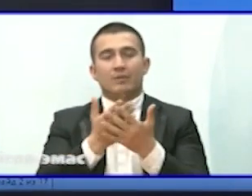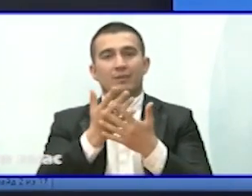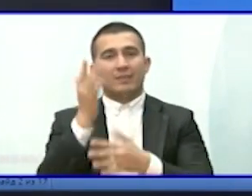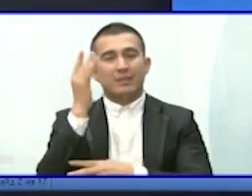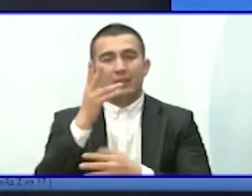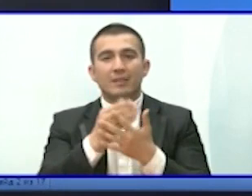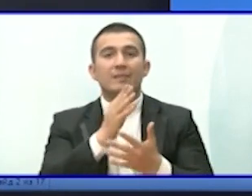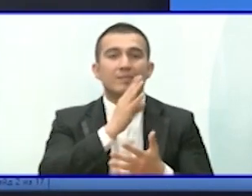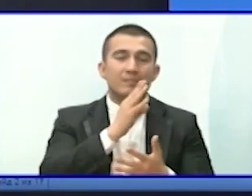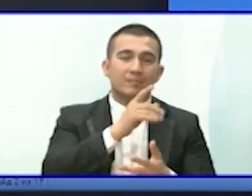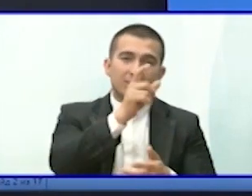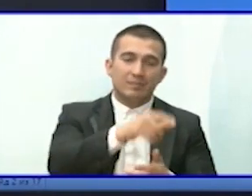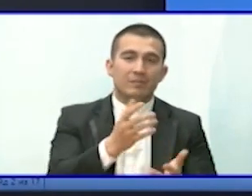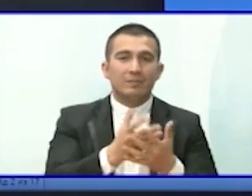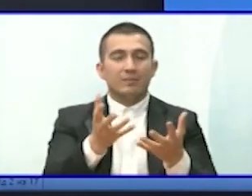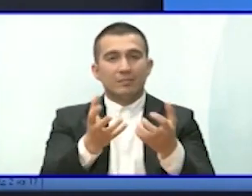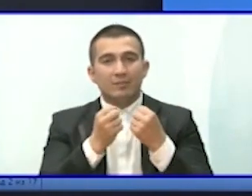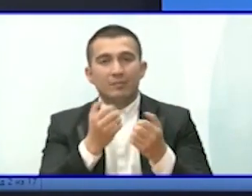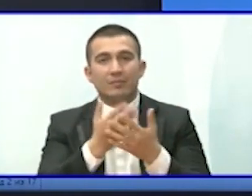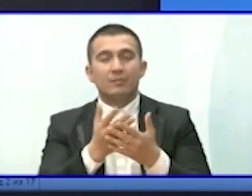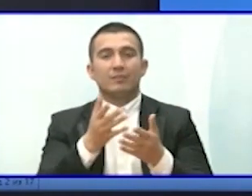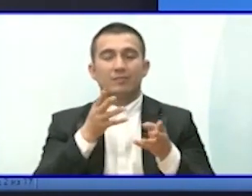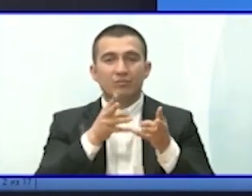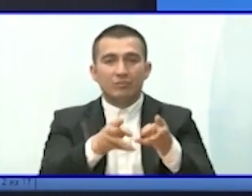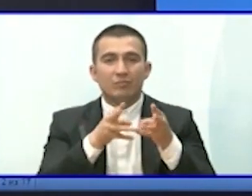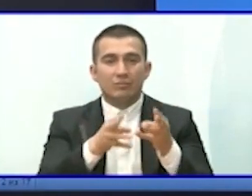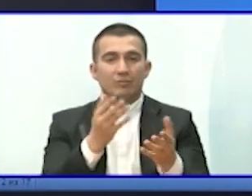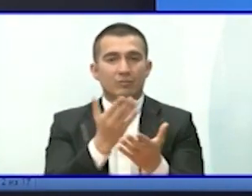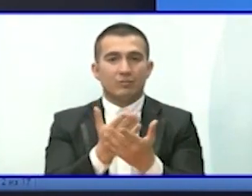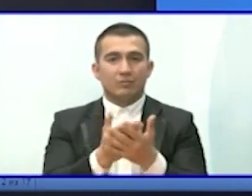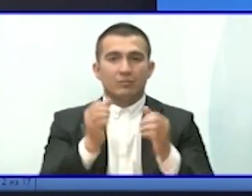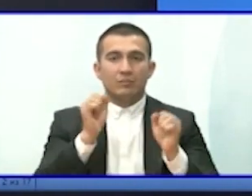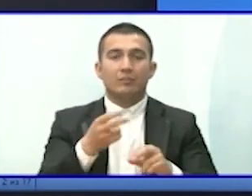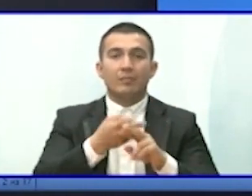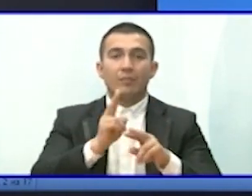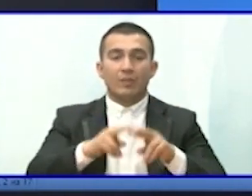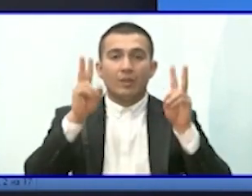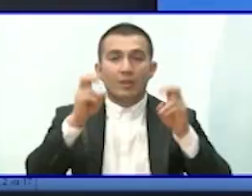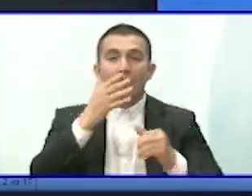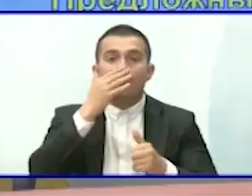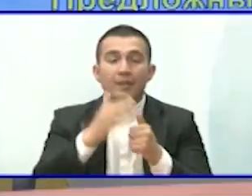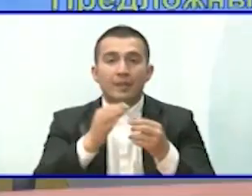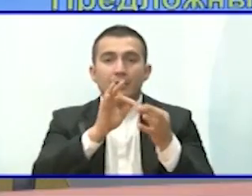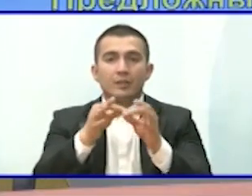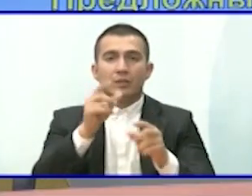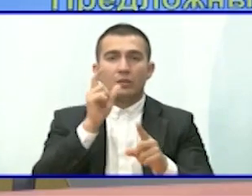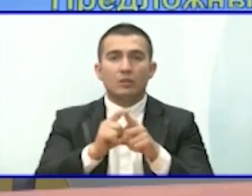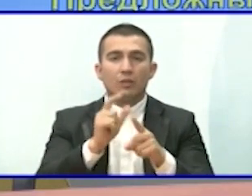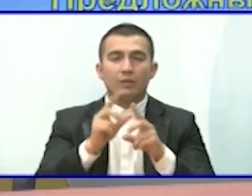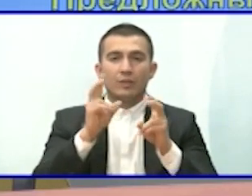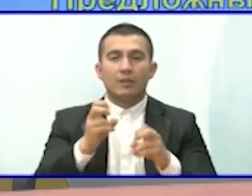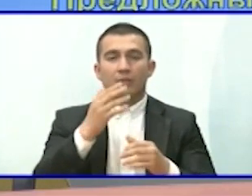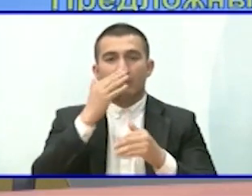варвара топить печь запомнить название падежей именительный